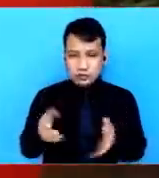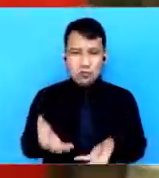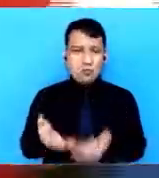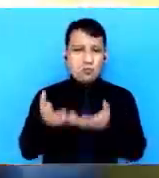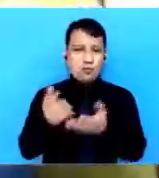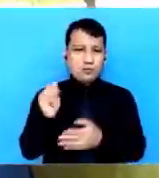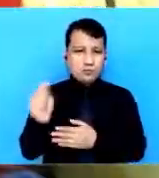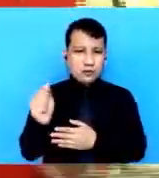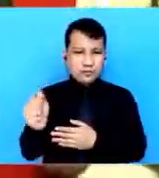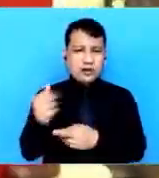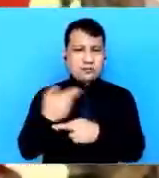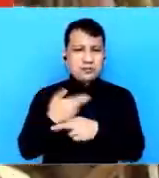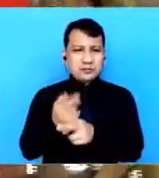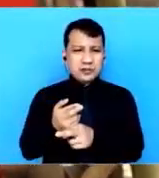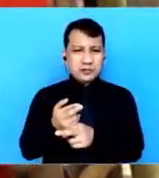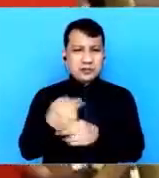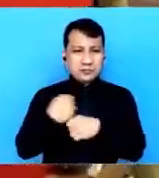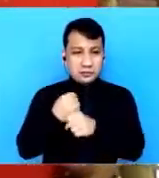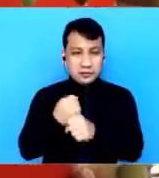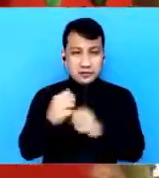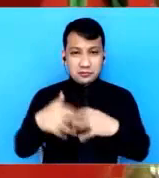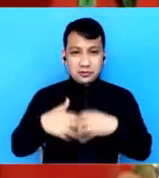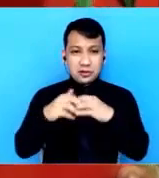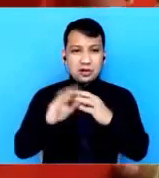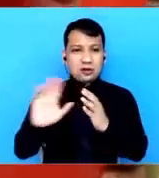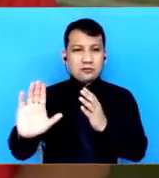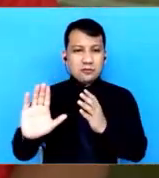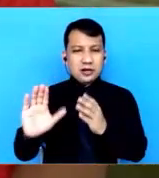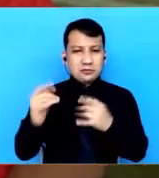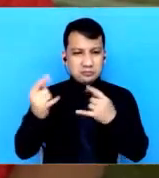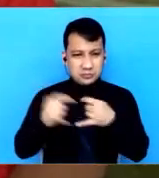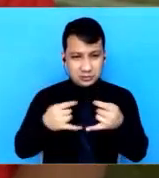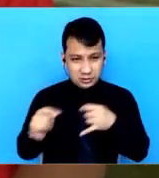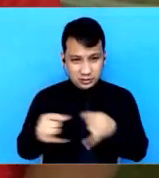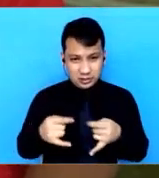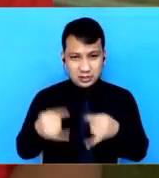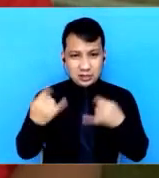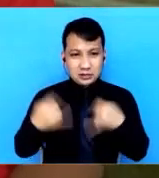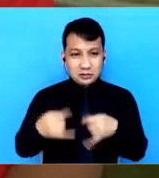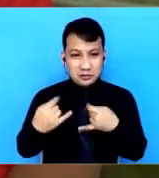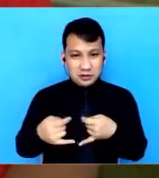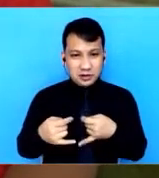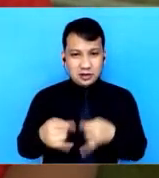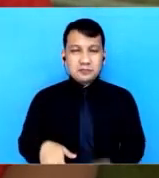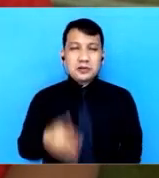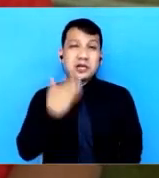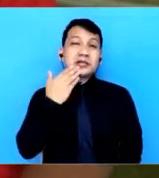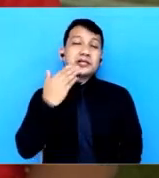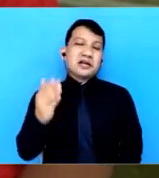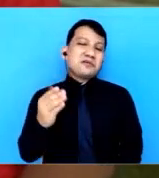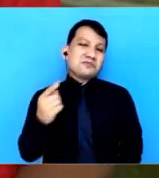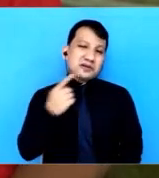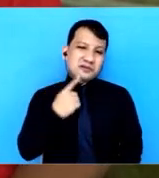may magamit siya sa pagbuo ng kanyang mga obra. Salamat na lang po at meron sa amin na tulong.